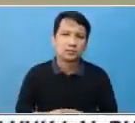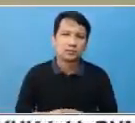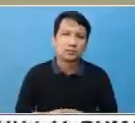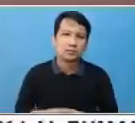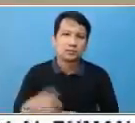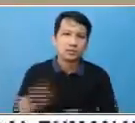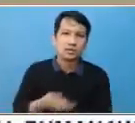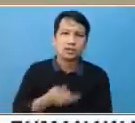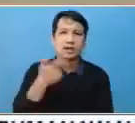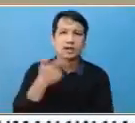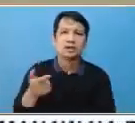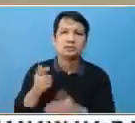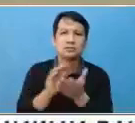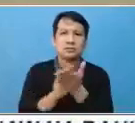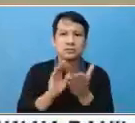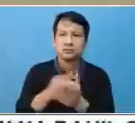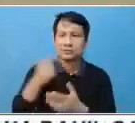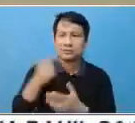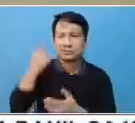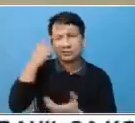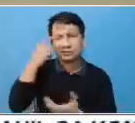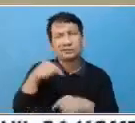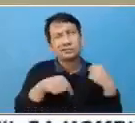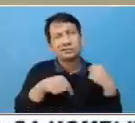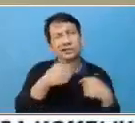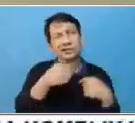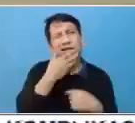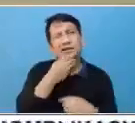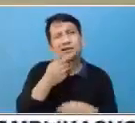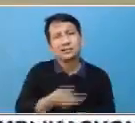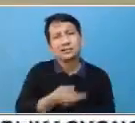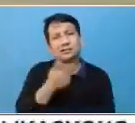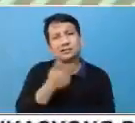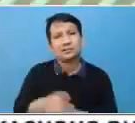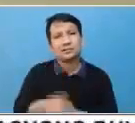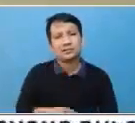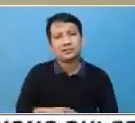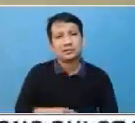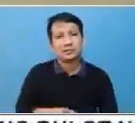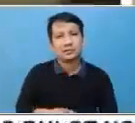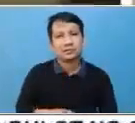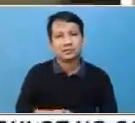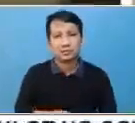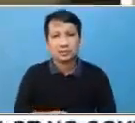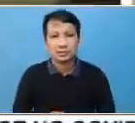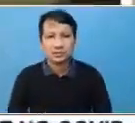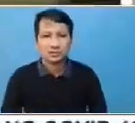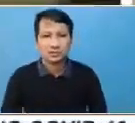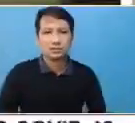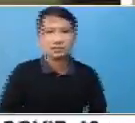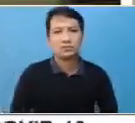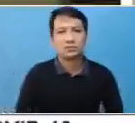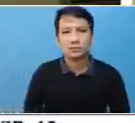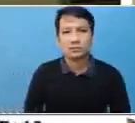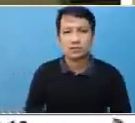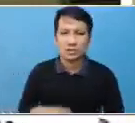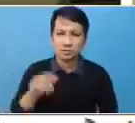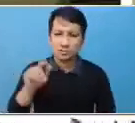sila sa habit ko sa public service. So, from time to time, every 2 weeks,